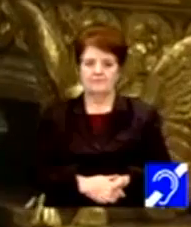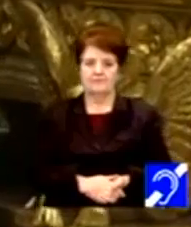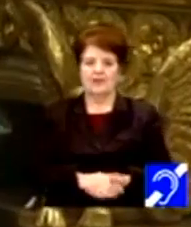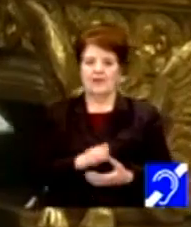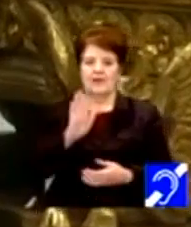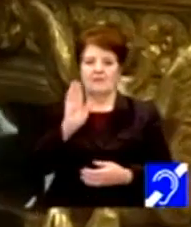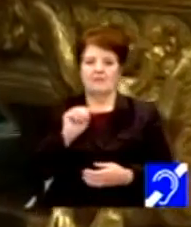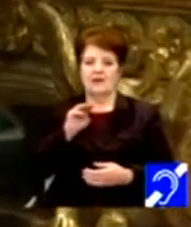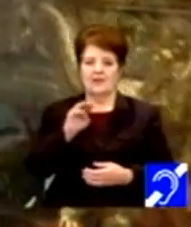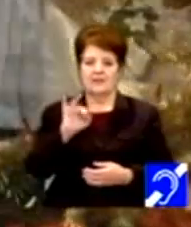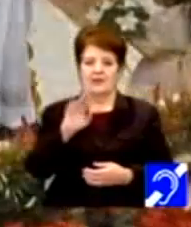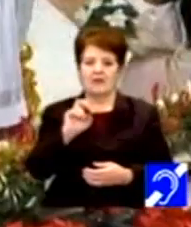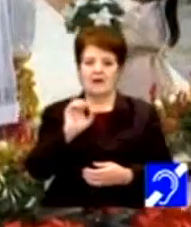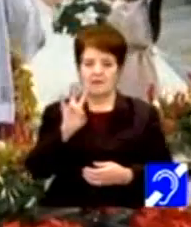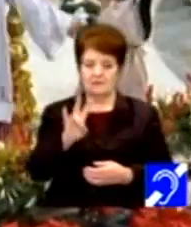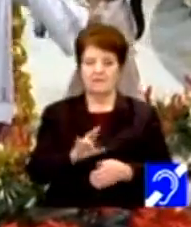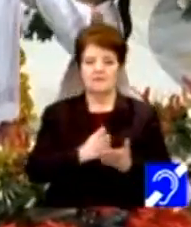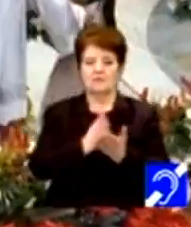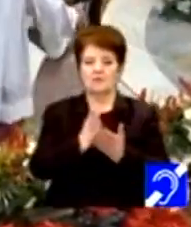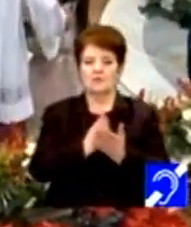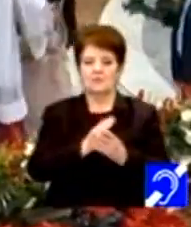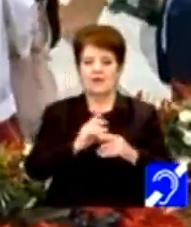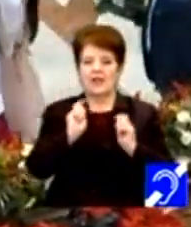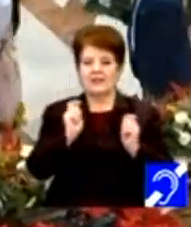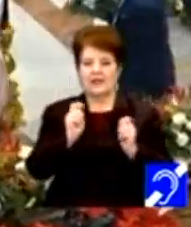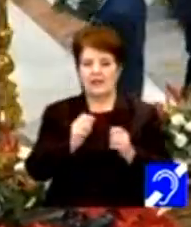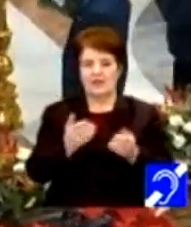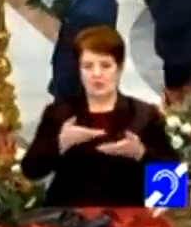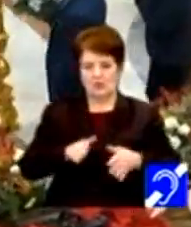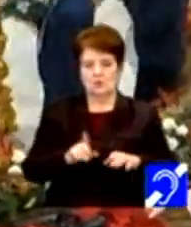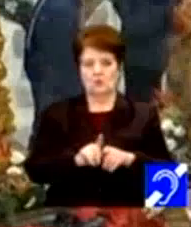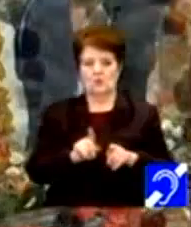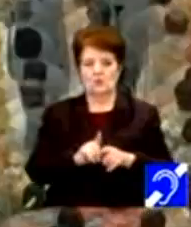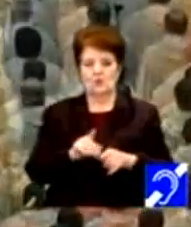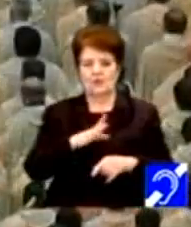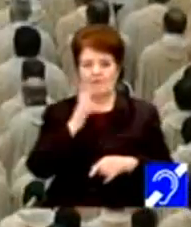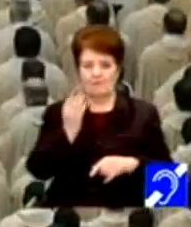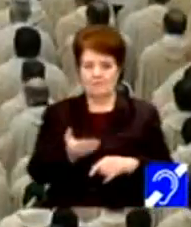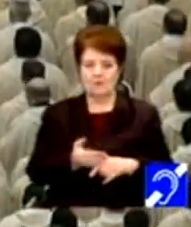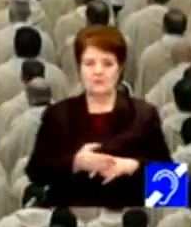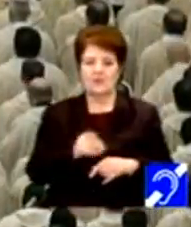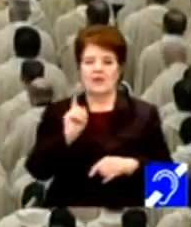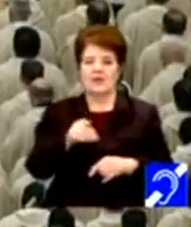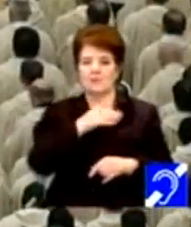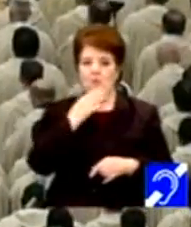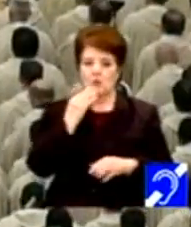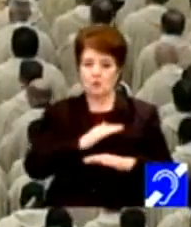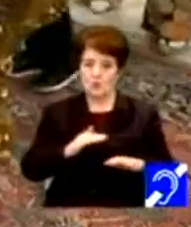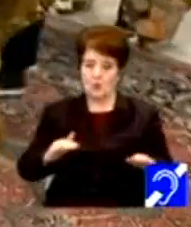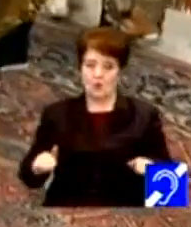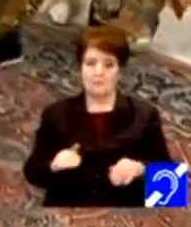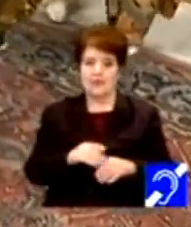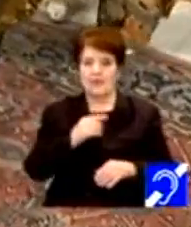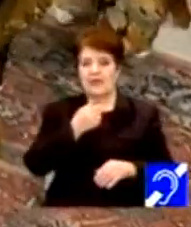Și la Vatican a avut loc o impresionantă slujbă de Crăciun oficiată de Papa Francisc. Mii de oameni au fost în Basilica Sfântul Petru, printre care și mulți copii din țări